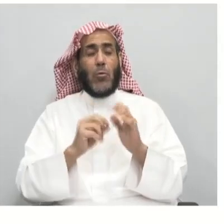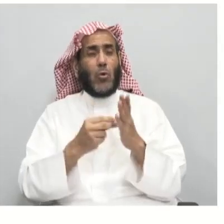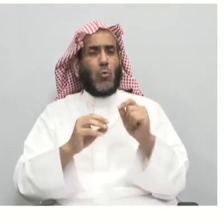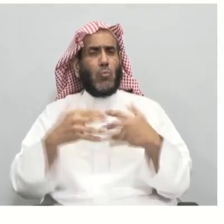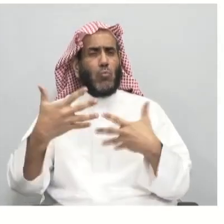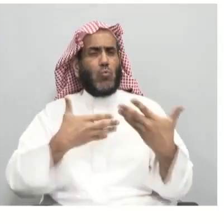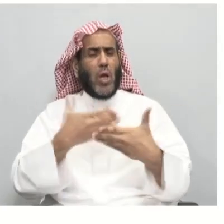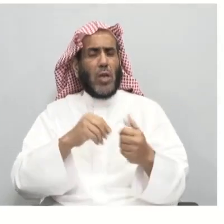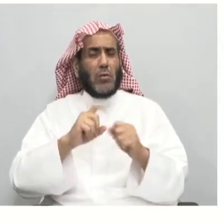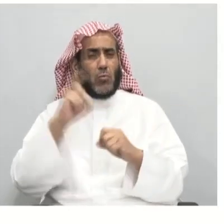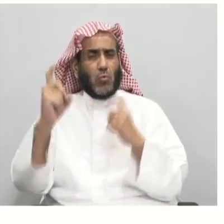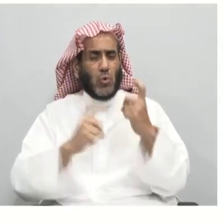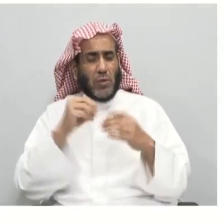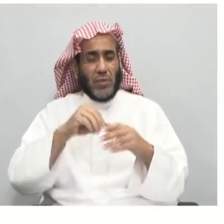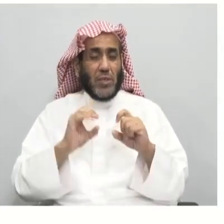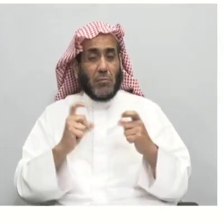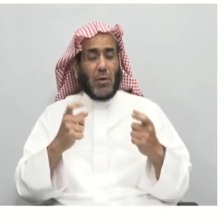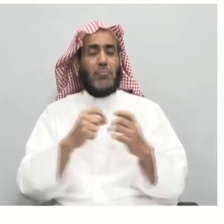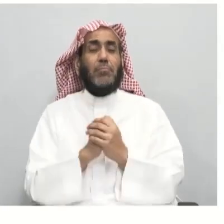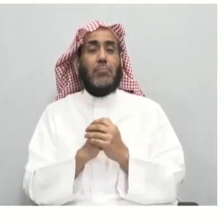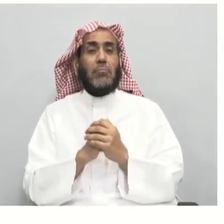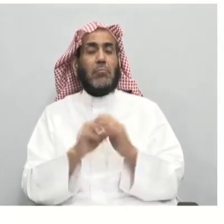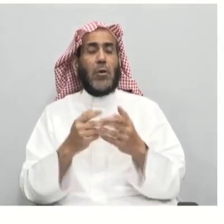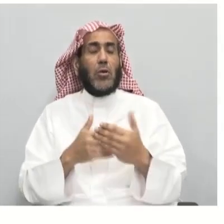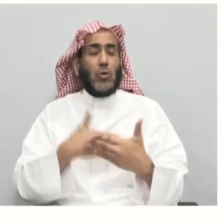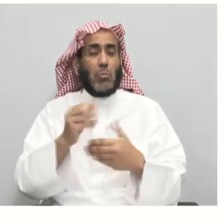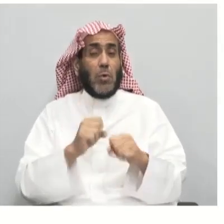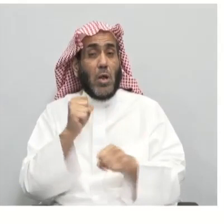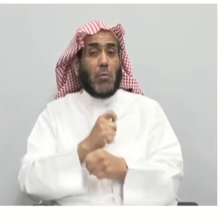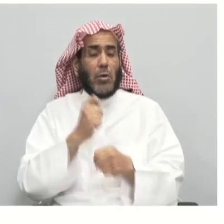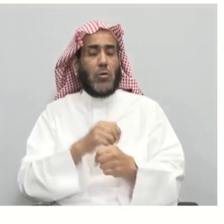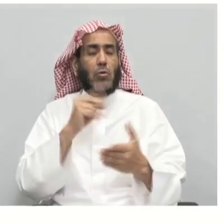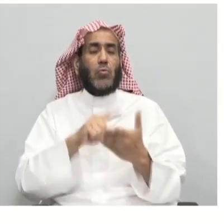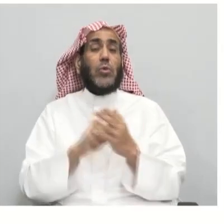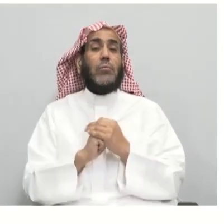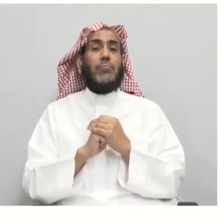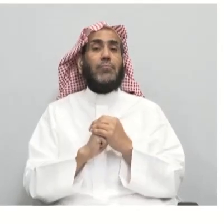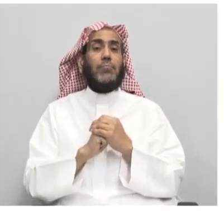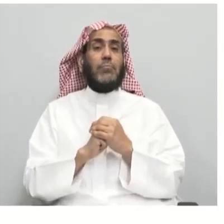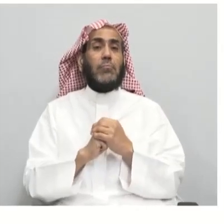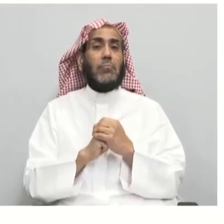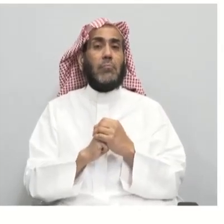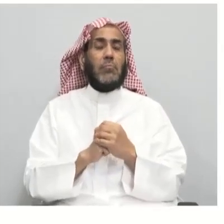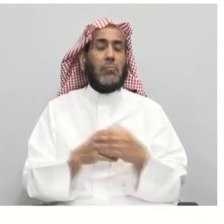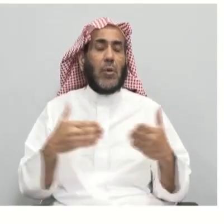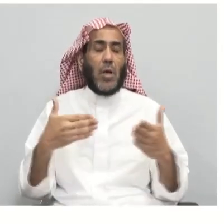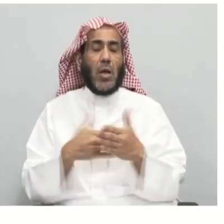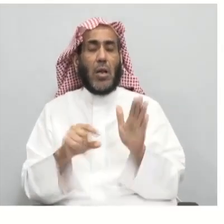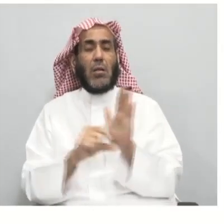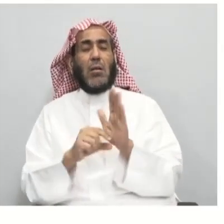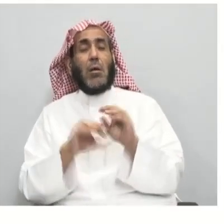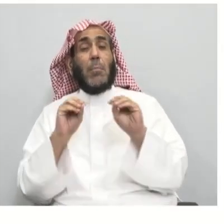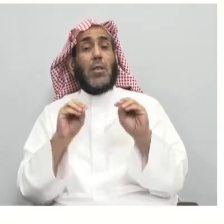والمداخلات التي نقشت في الاجتماع ما يستجد من اعمال ان وجدت الخاتمه